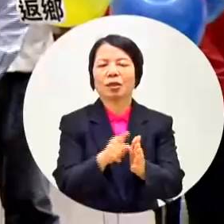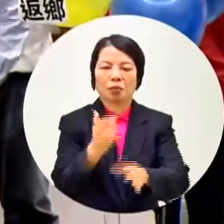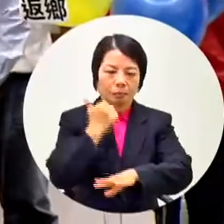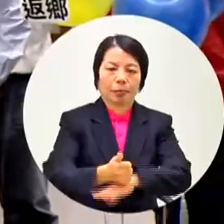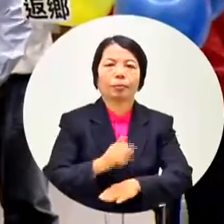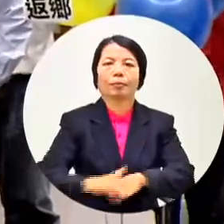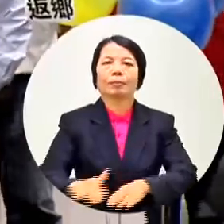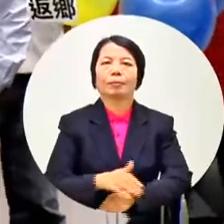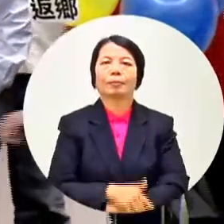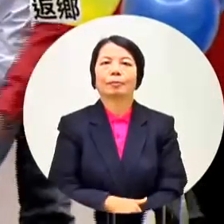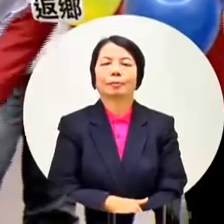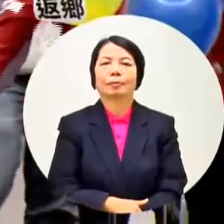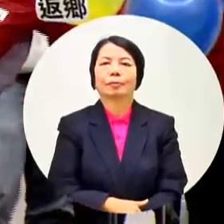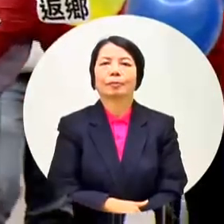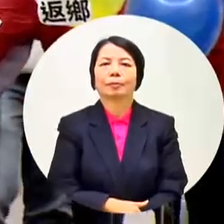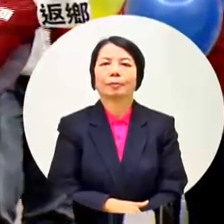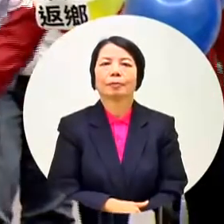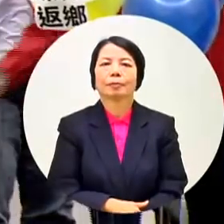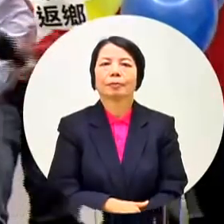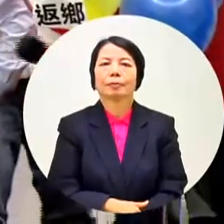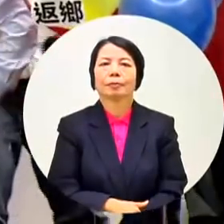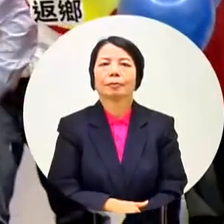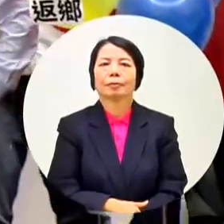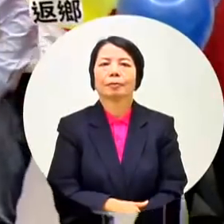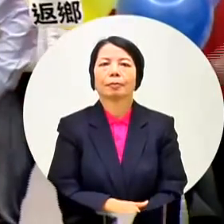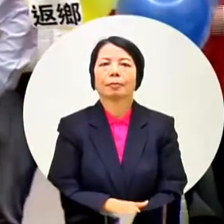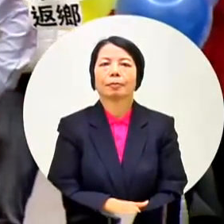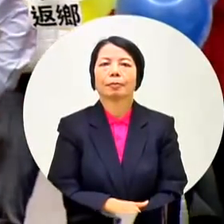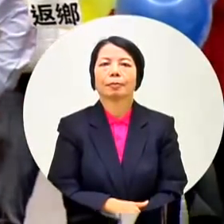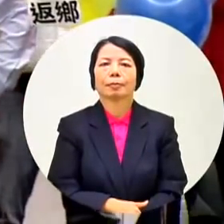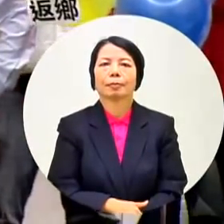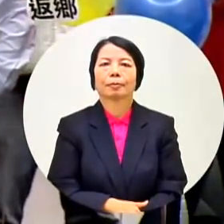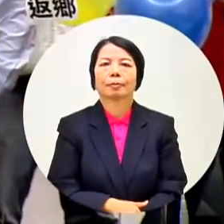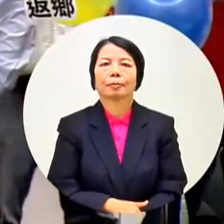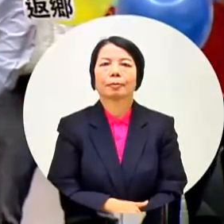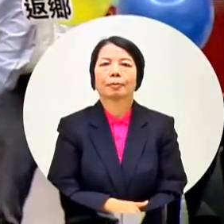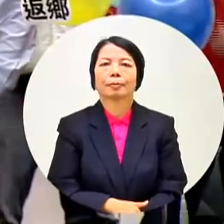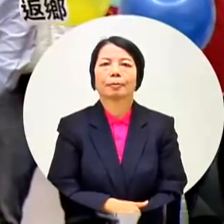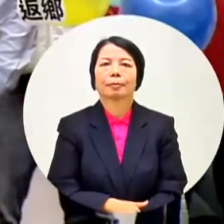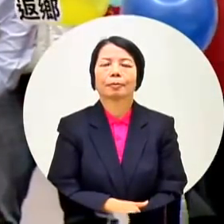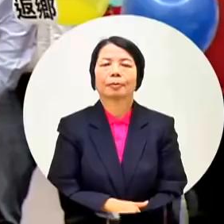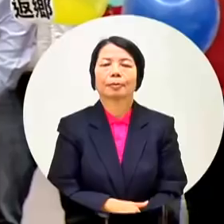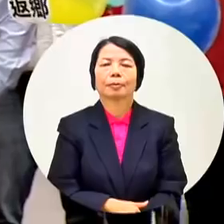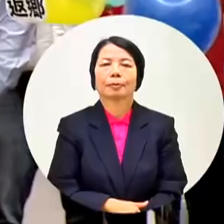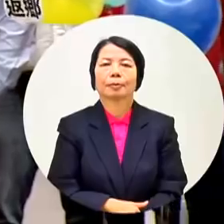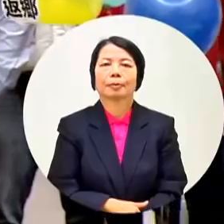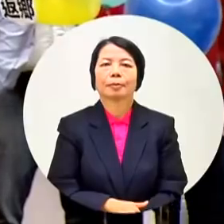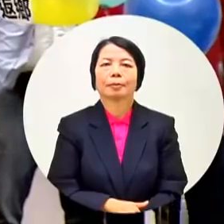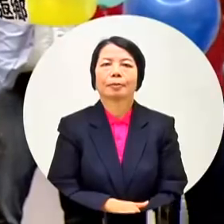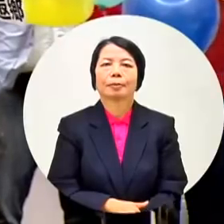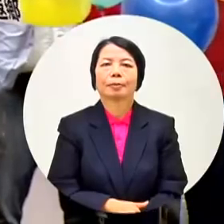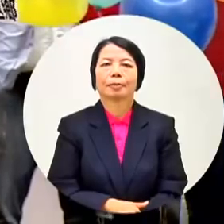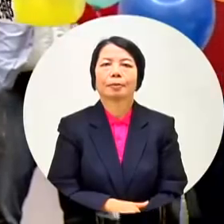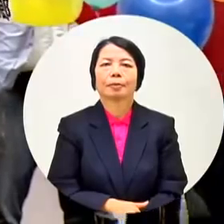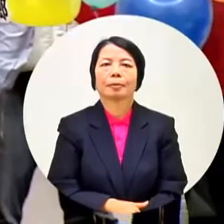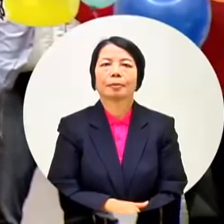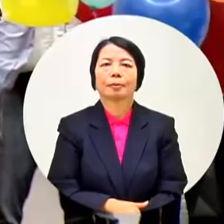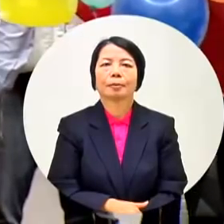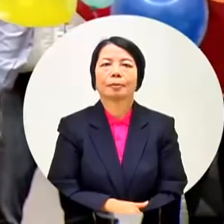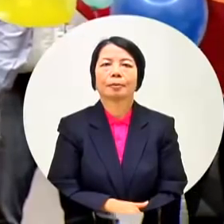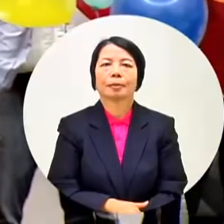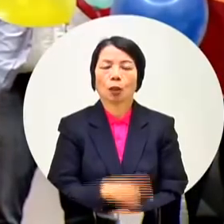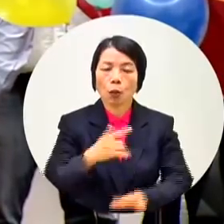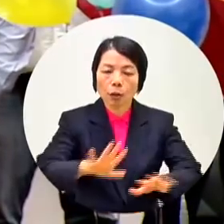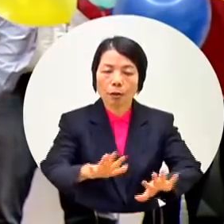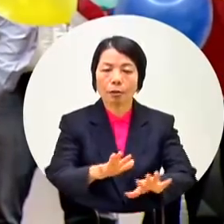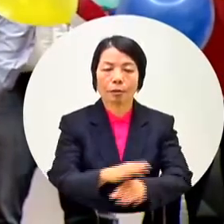议长啊，我时间有啊，你要我做怎了？ 这阿袂做，你也真系做袂到。 无你讲啦，我说我好坦白嘛。 好，好啦。 市长